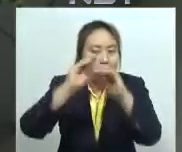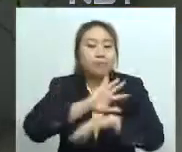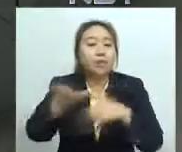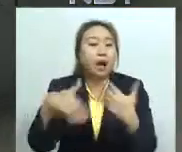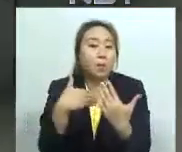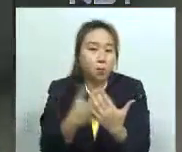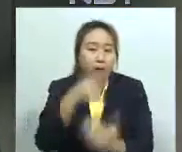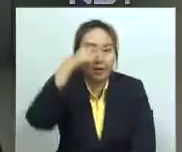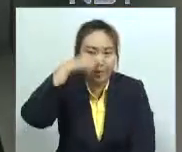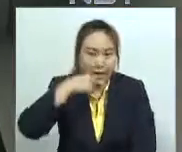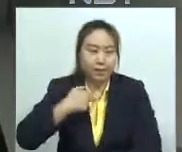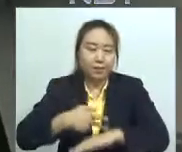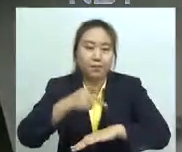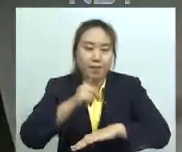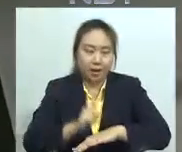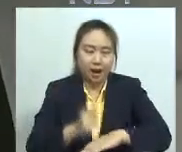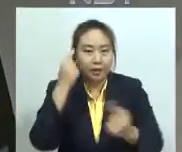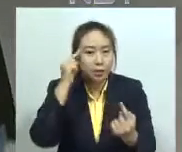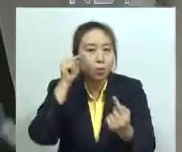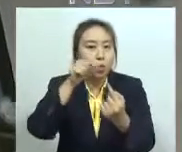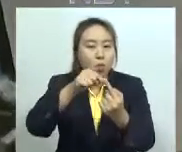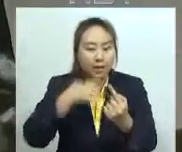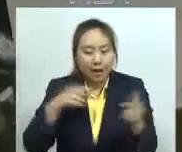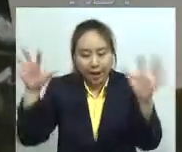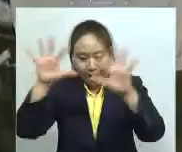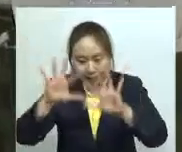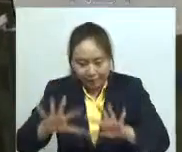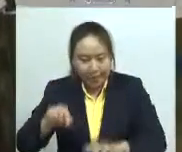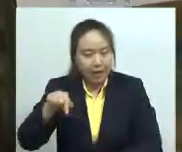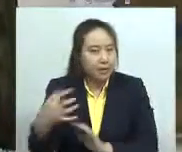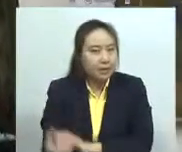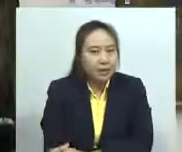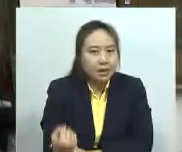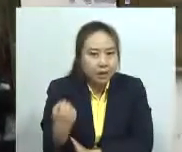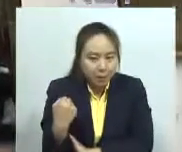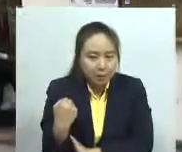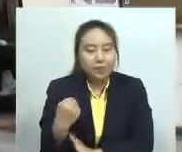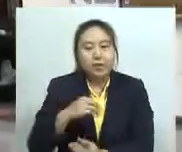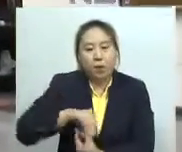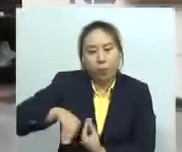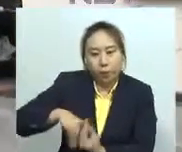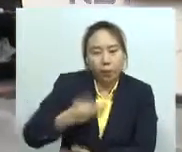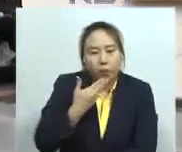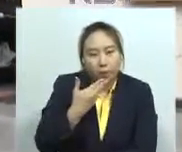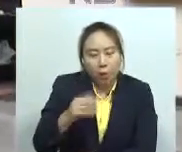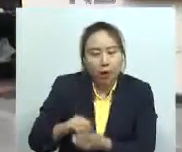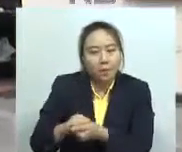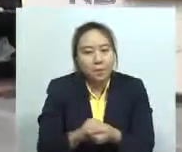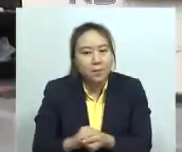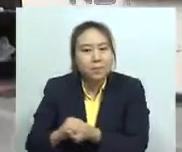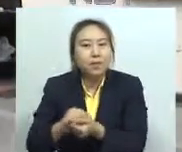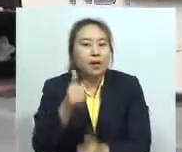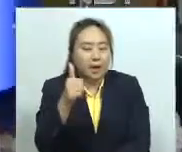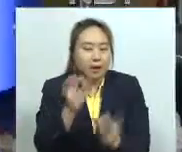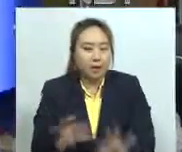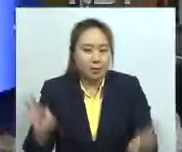ไทยในฐานะประธานหวังที่จะสร้างอาเซียนให้เป็นภูมิภาคที่มีความเข้มแข็งยั่งยืนและเป็นหนึ่งเดียวกันโดยจะมุ่งเน้น